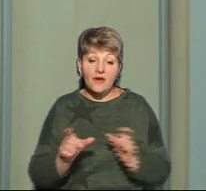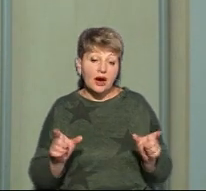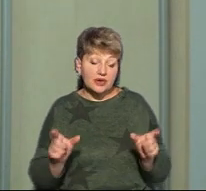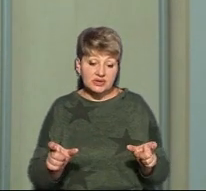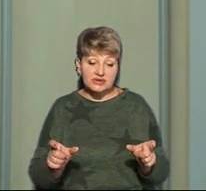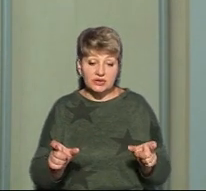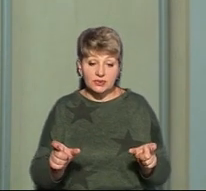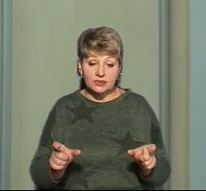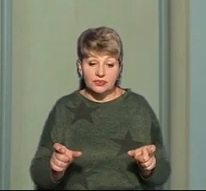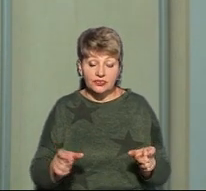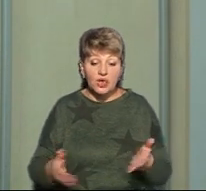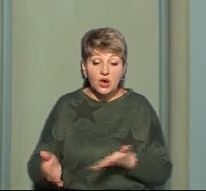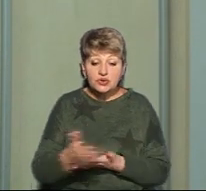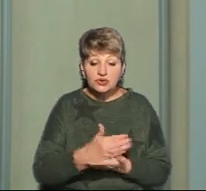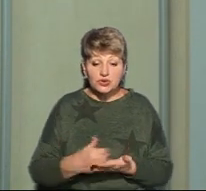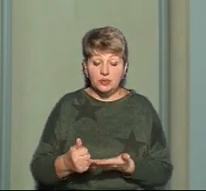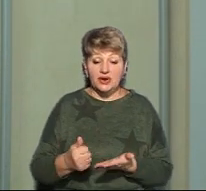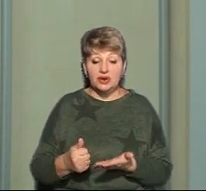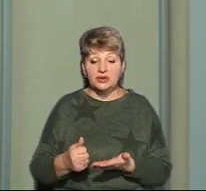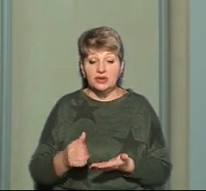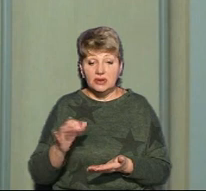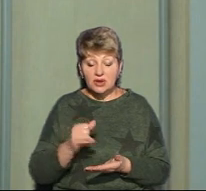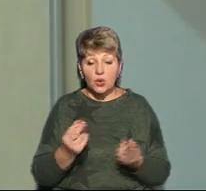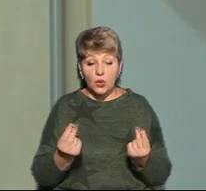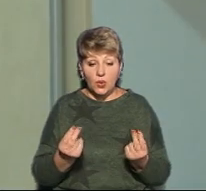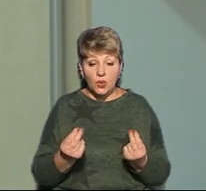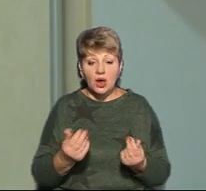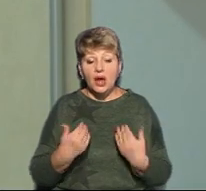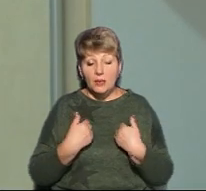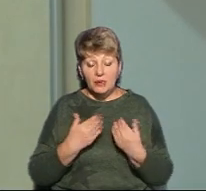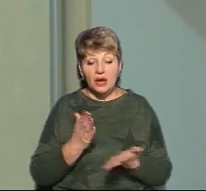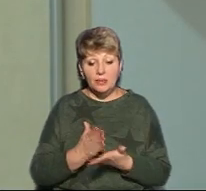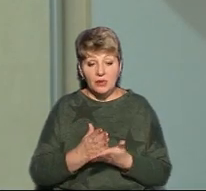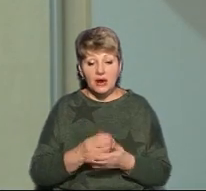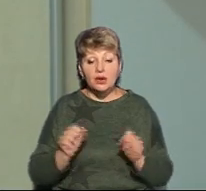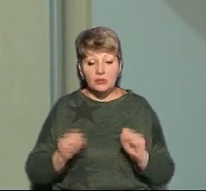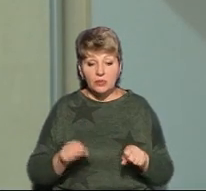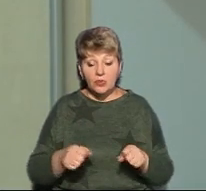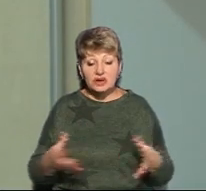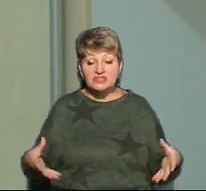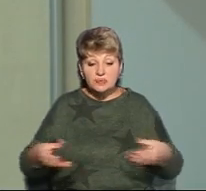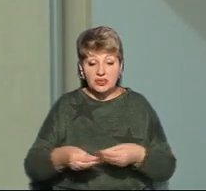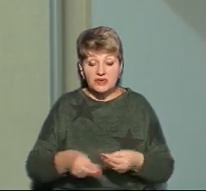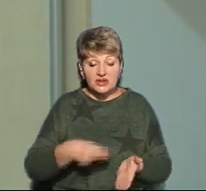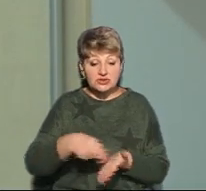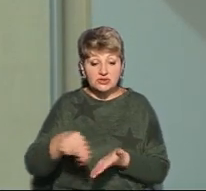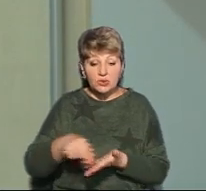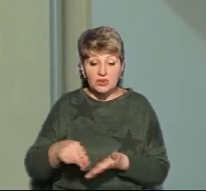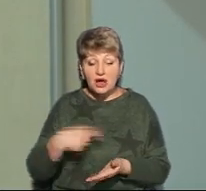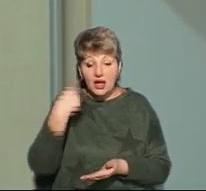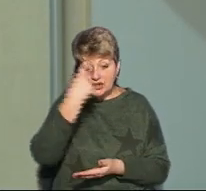карантину, збираючи, акумулюючи кошти. Ми мали можливість спільно на перших порах закуповувати